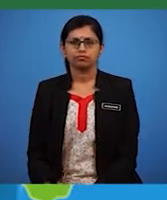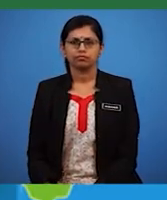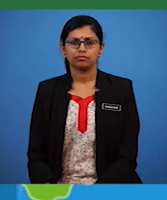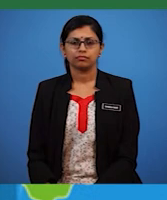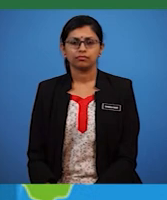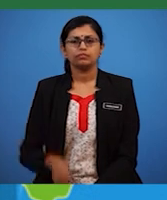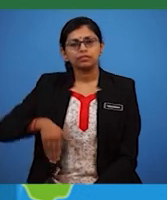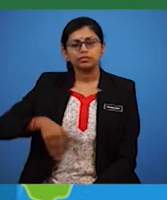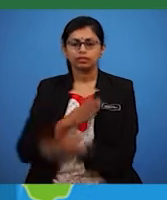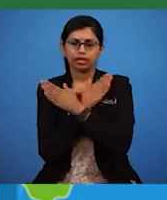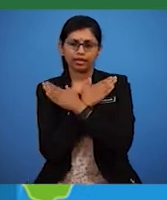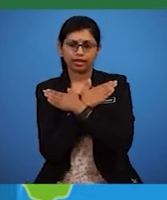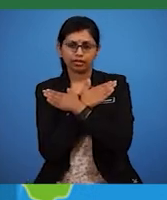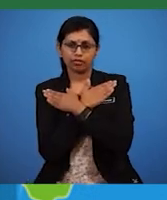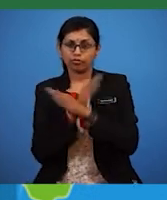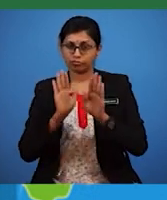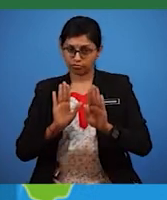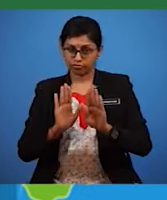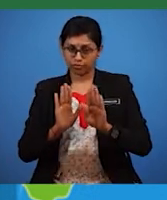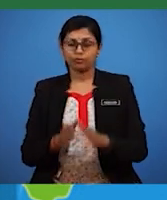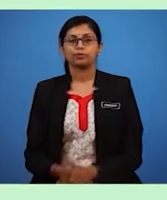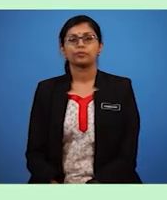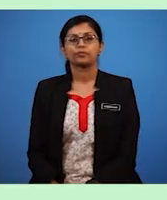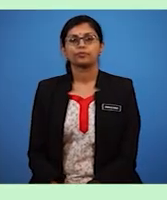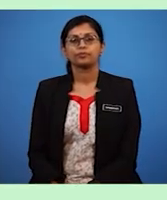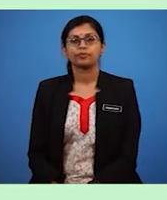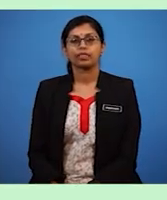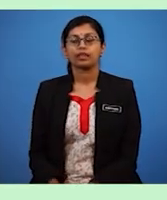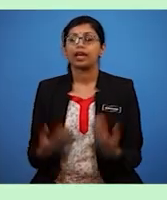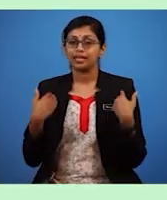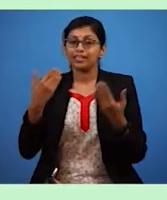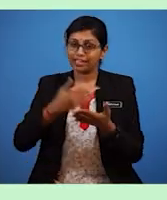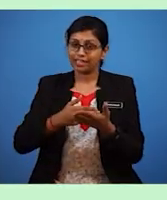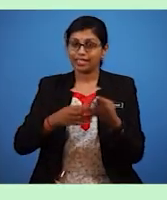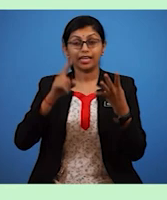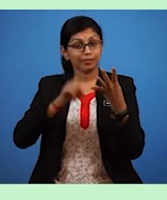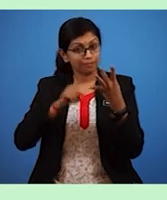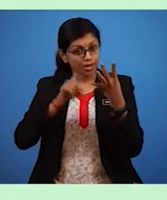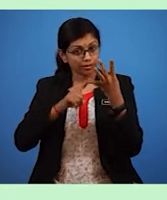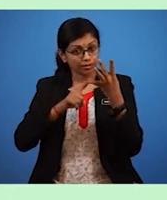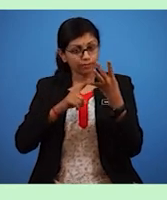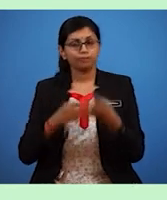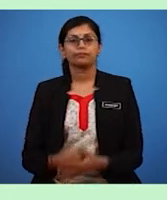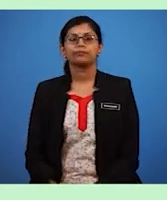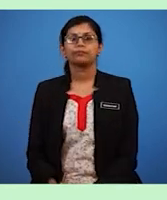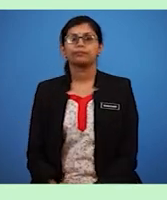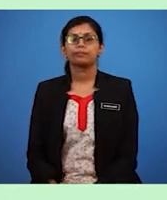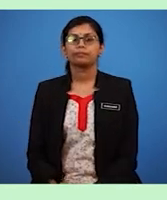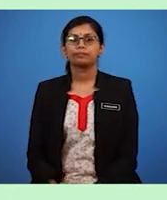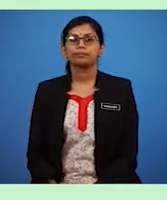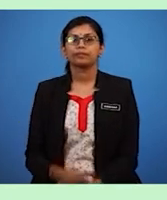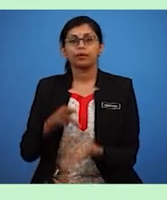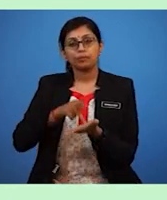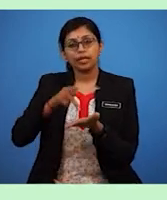jangan rehat dulu. Ayo kita lihat langkah 4 pula, iaitu